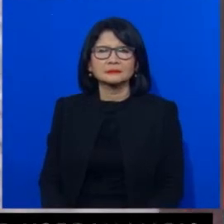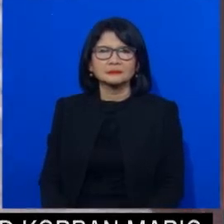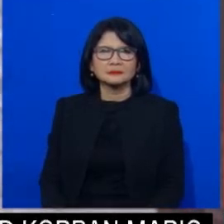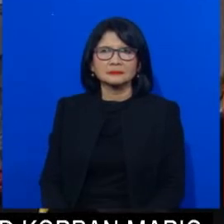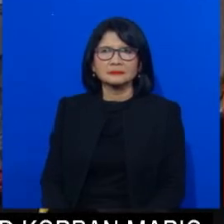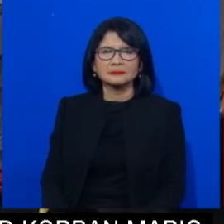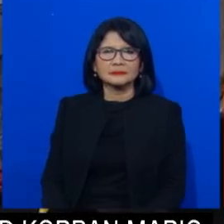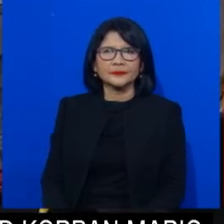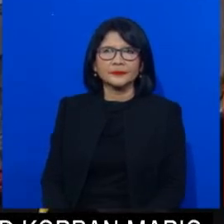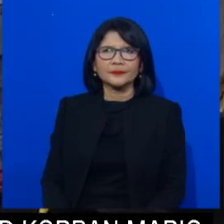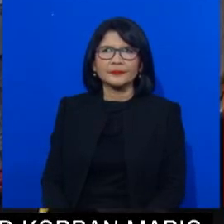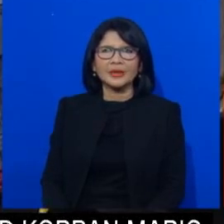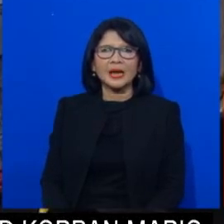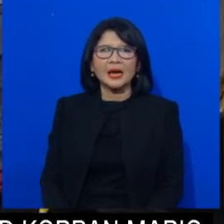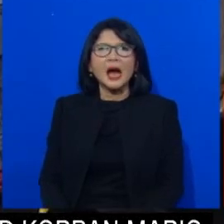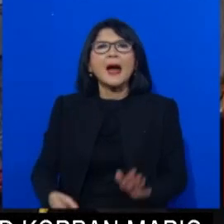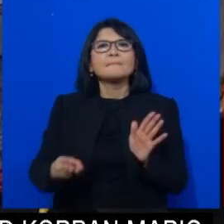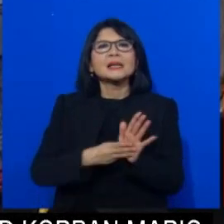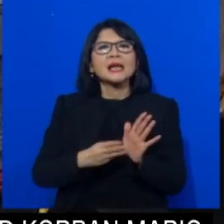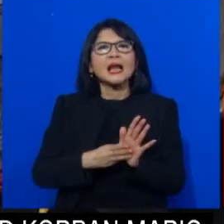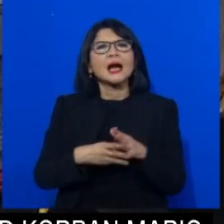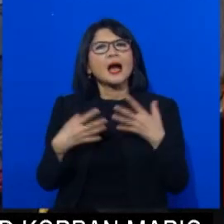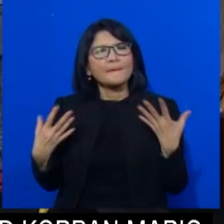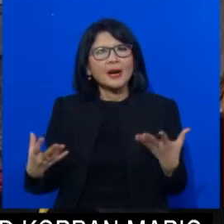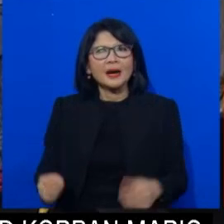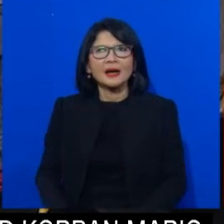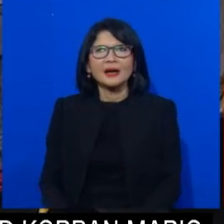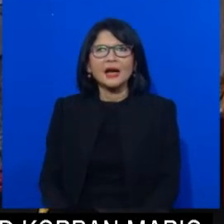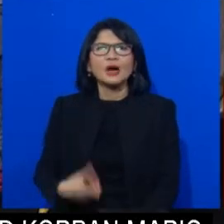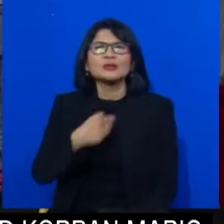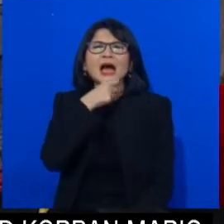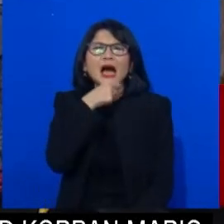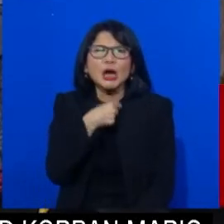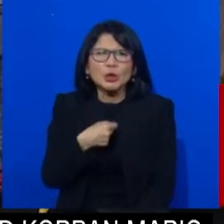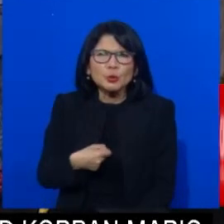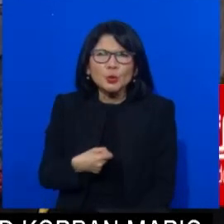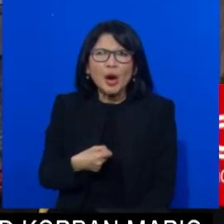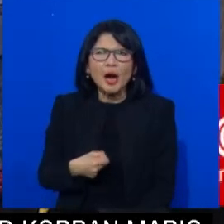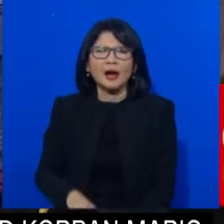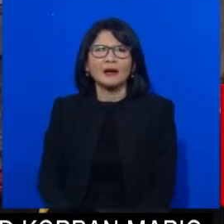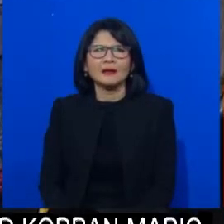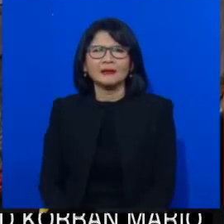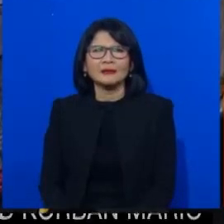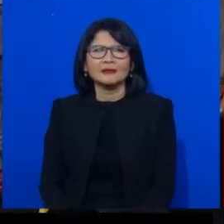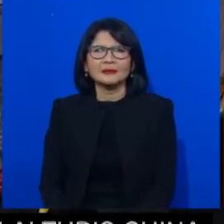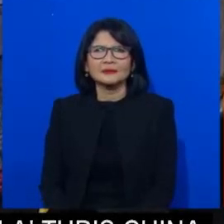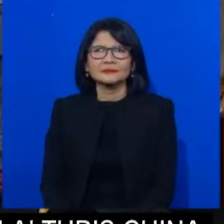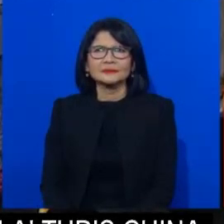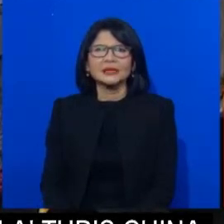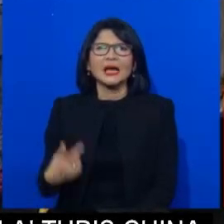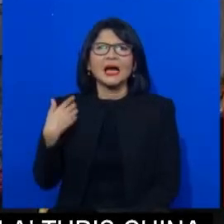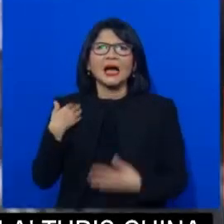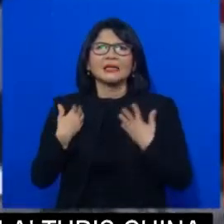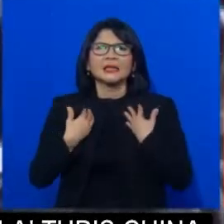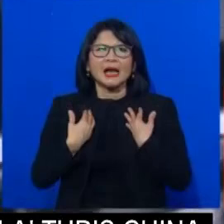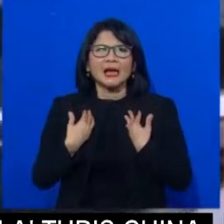Kita kalau kesulitan itu satu, misalnya udah tua begini masalah tidak nyeberang deh. Nah itu